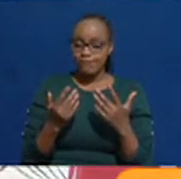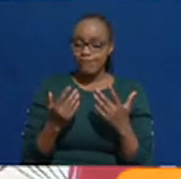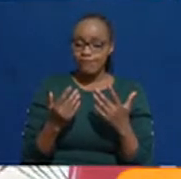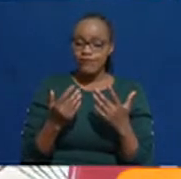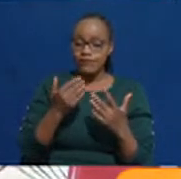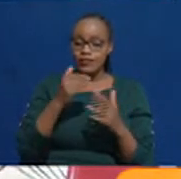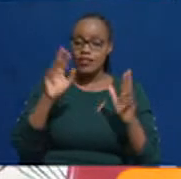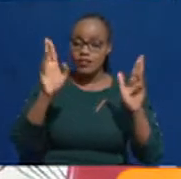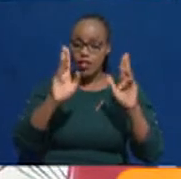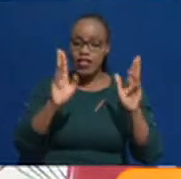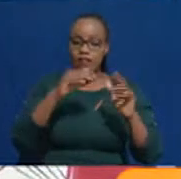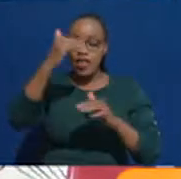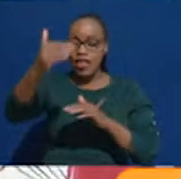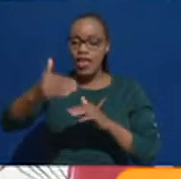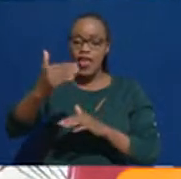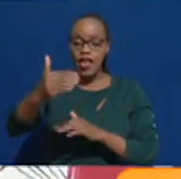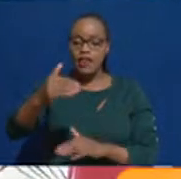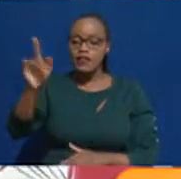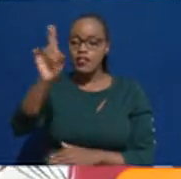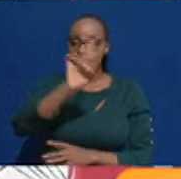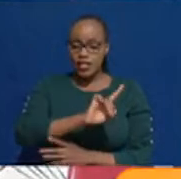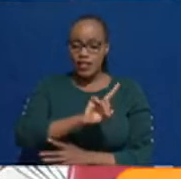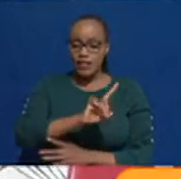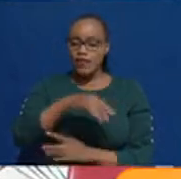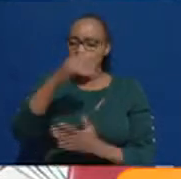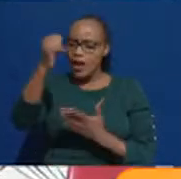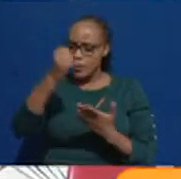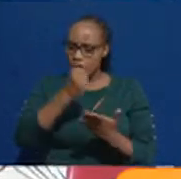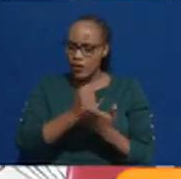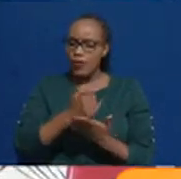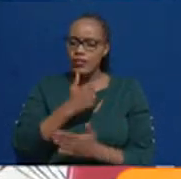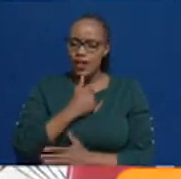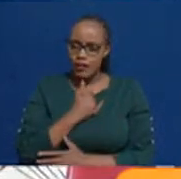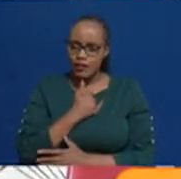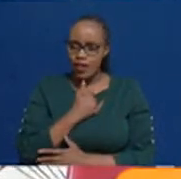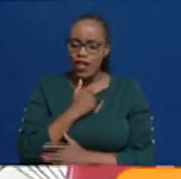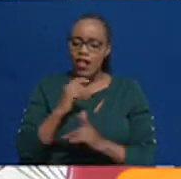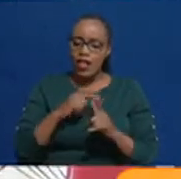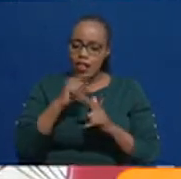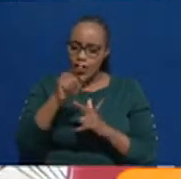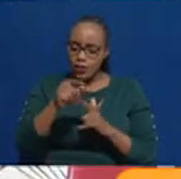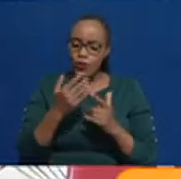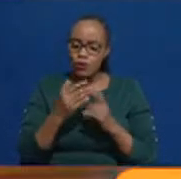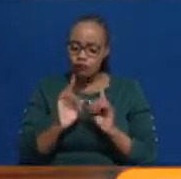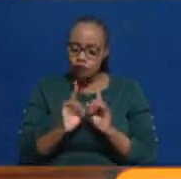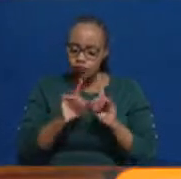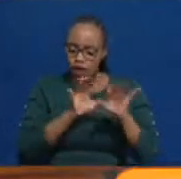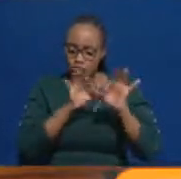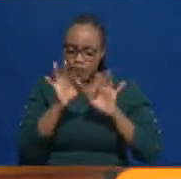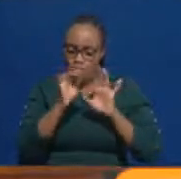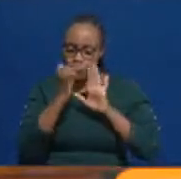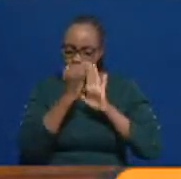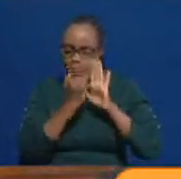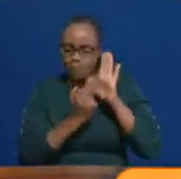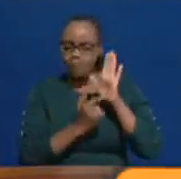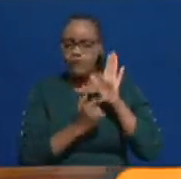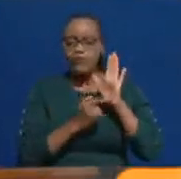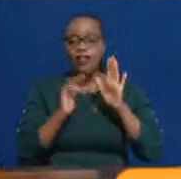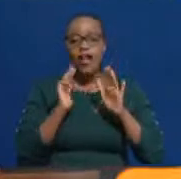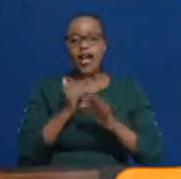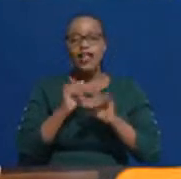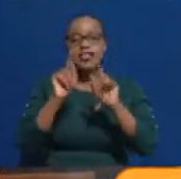they are ready every day with an appointment. You will go through with them, you know, we are one